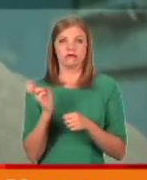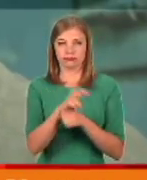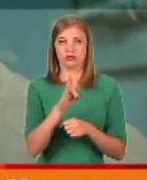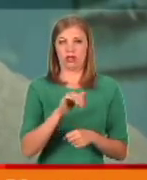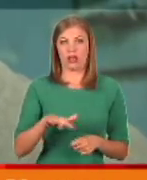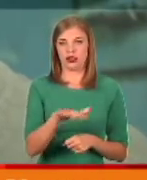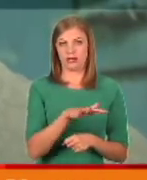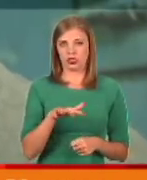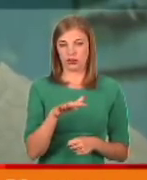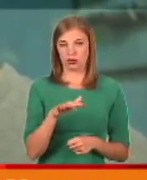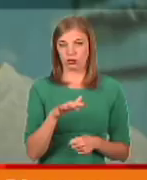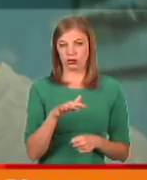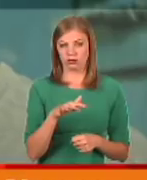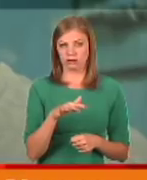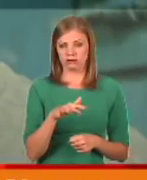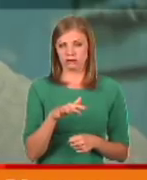на территорию